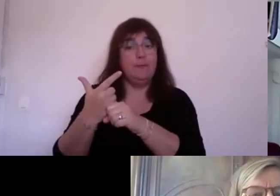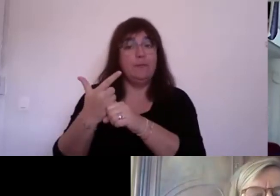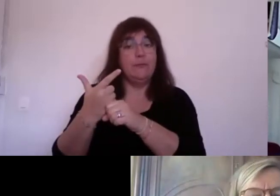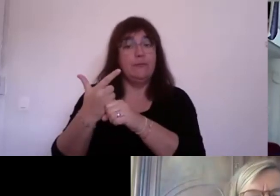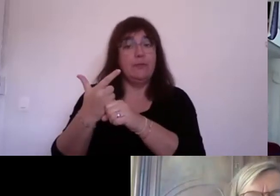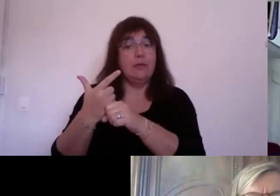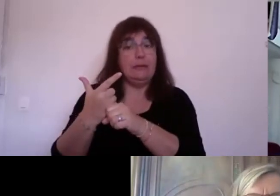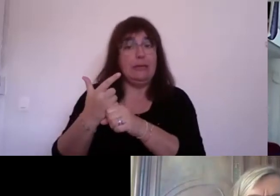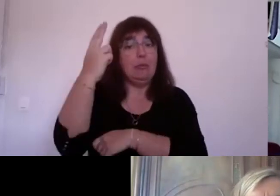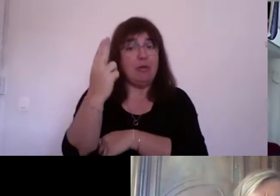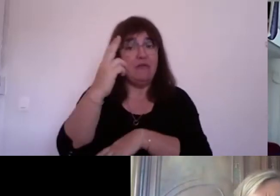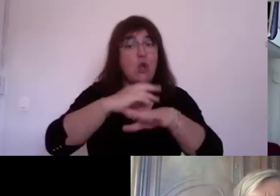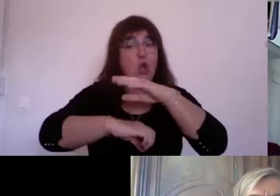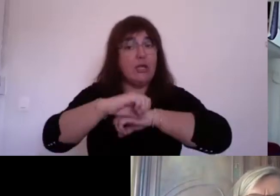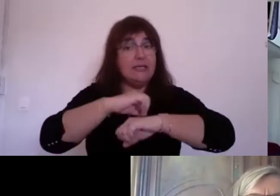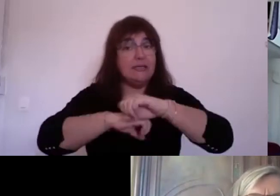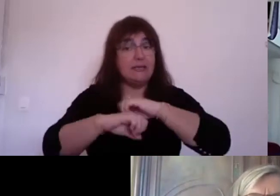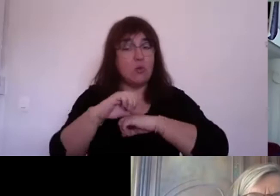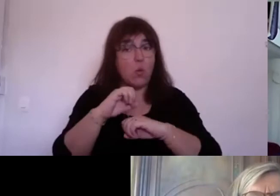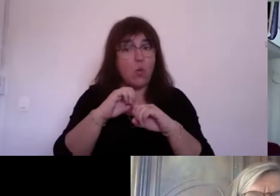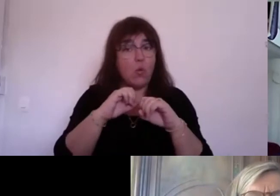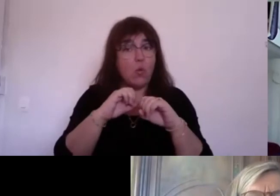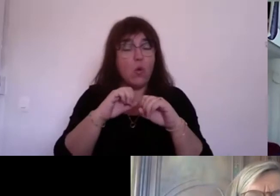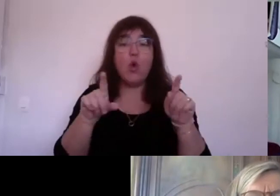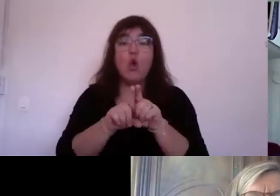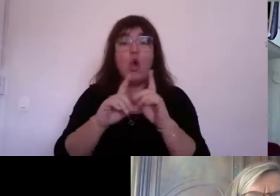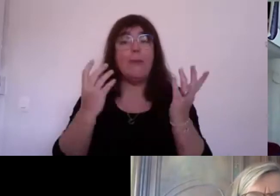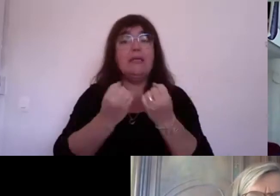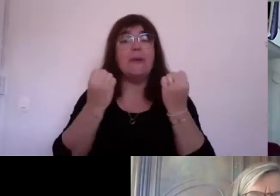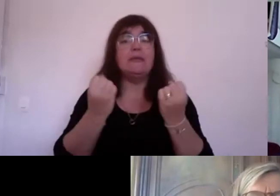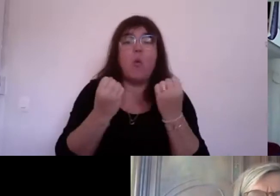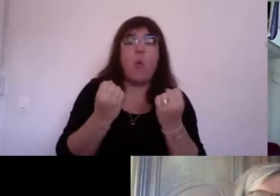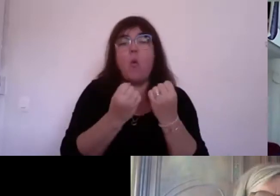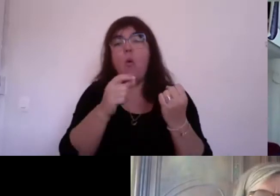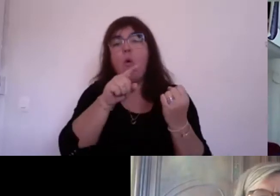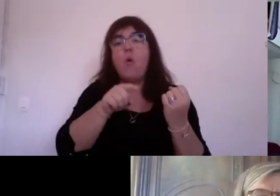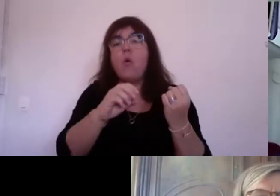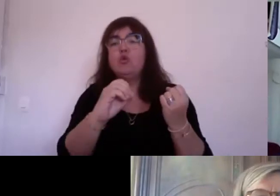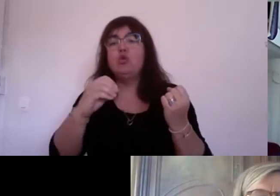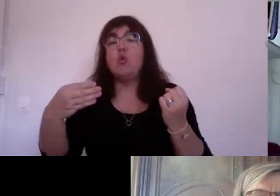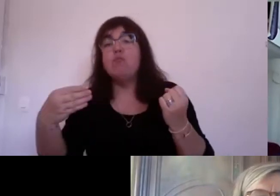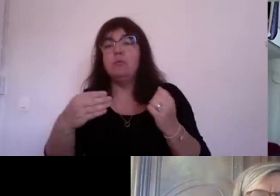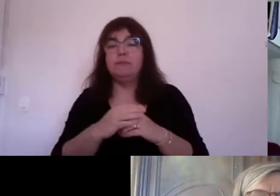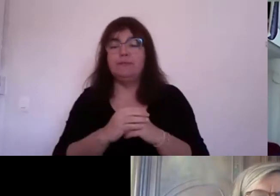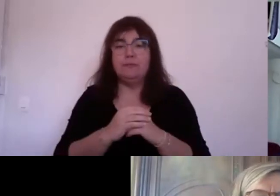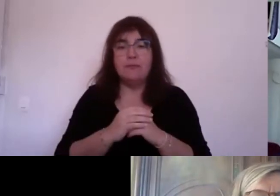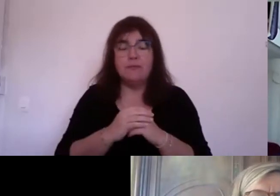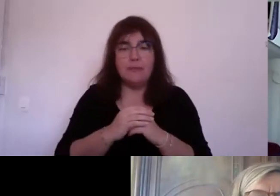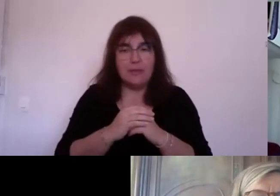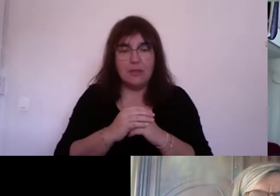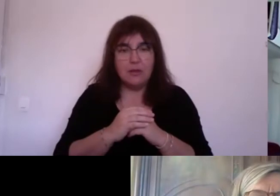à organiser comme une animation Zoom, enfin, en animation Zoom. Jusque-là,